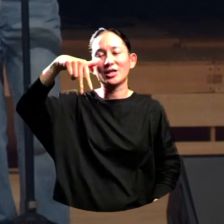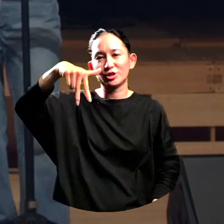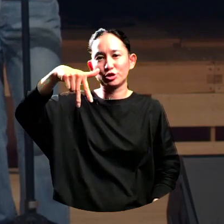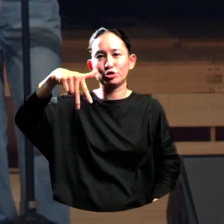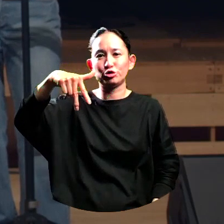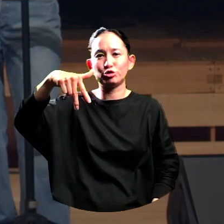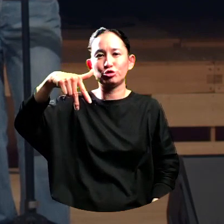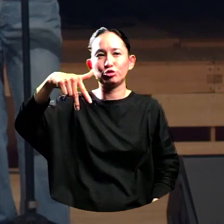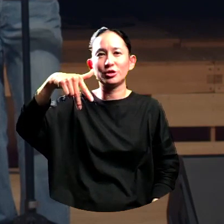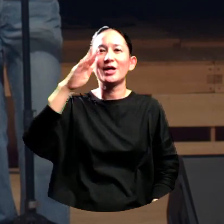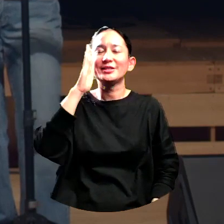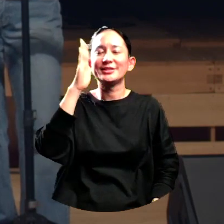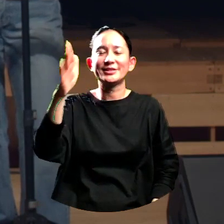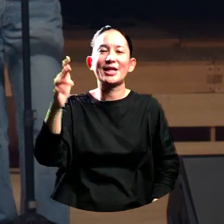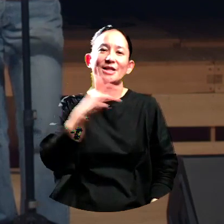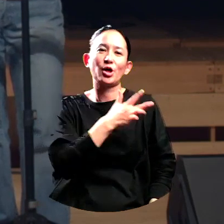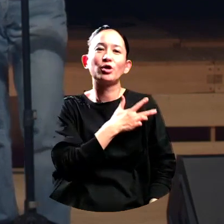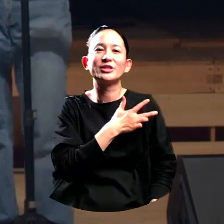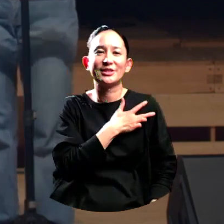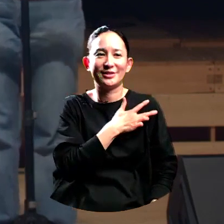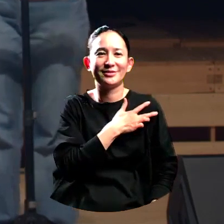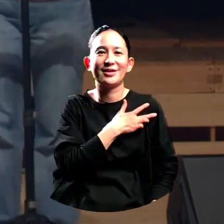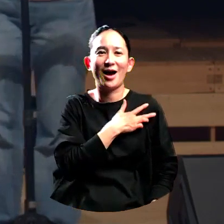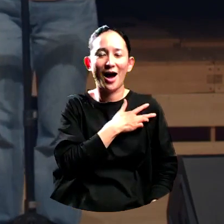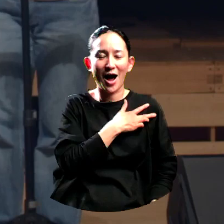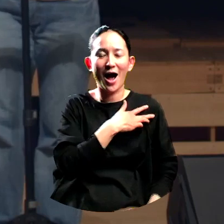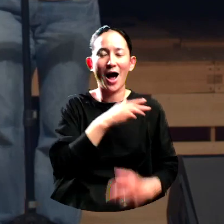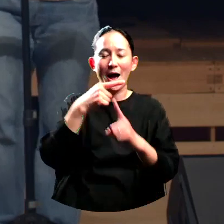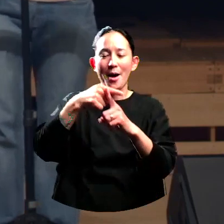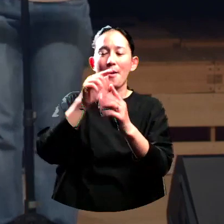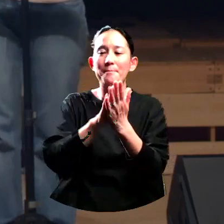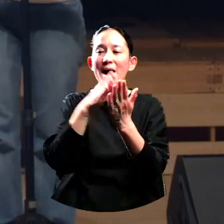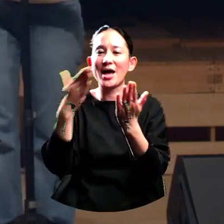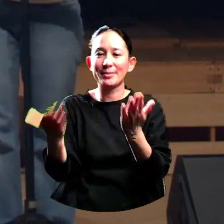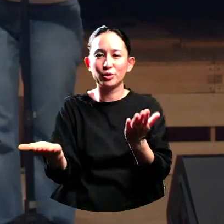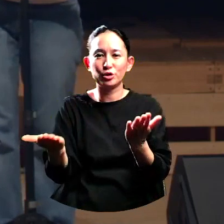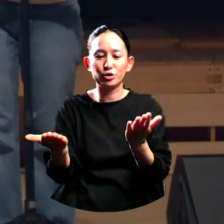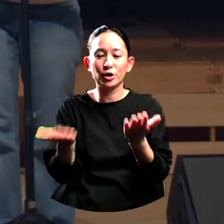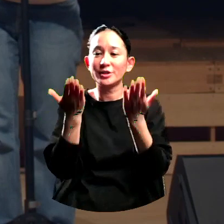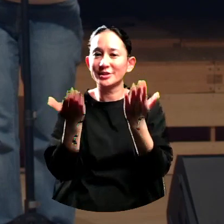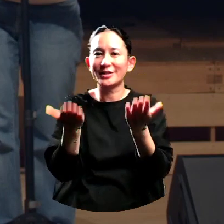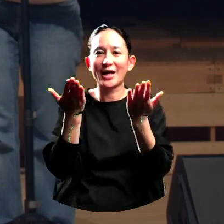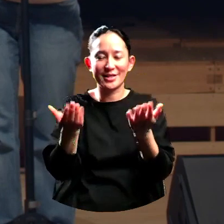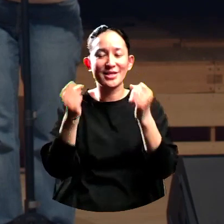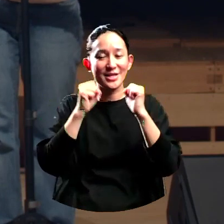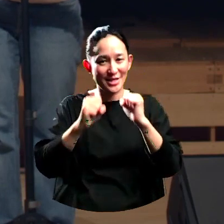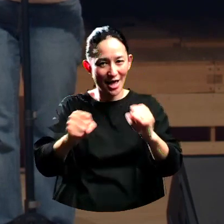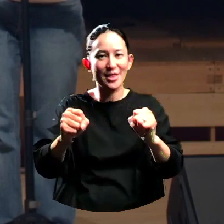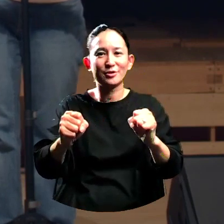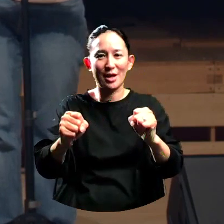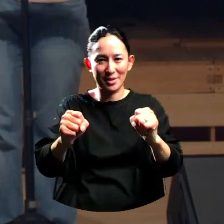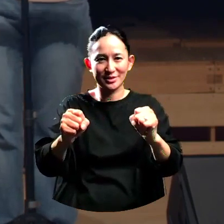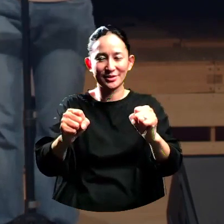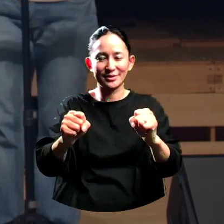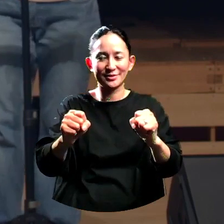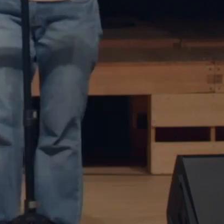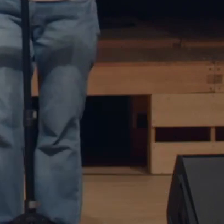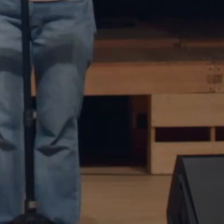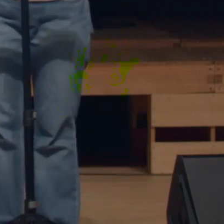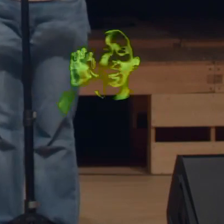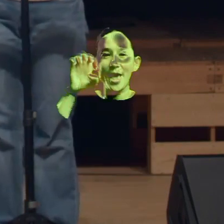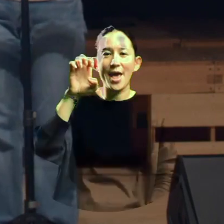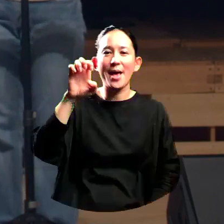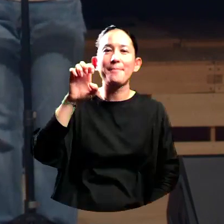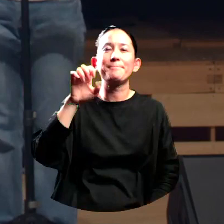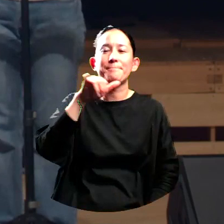して、バイブルスタディを行ってくれます。 So if you're looking to get deep into the book of Ephesians,